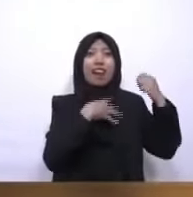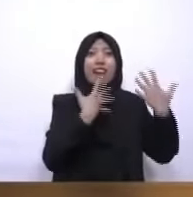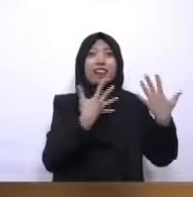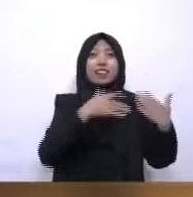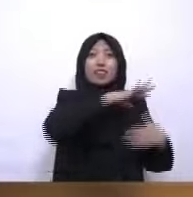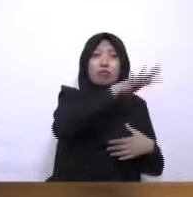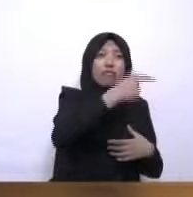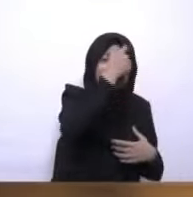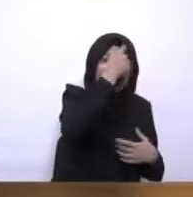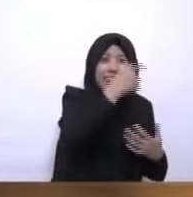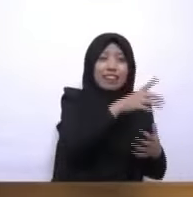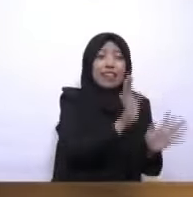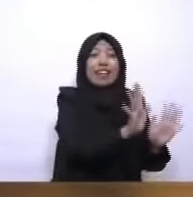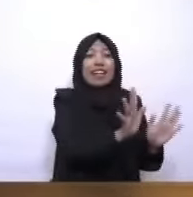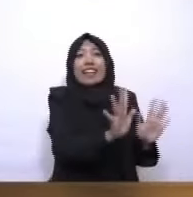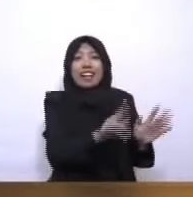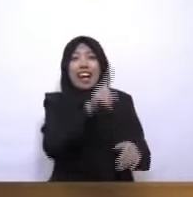menuju Indonesia Emas